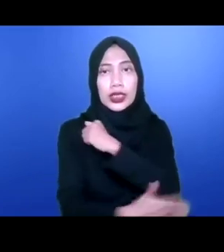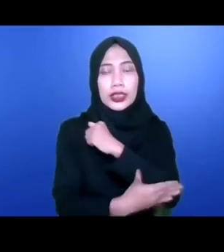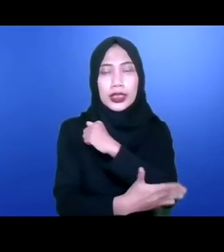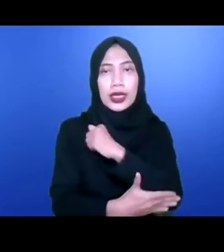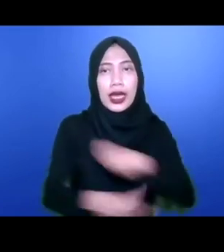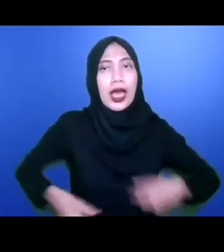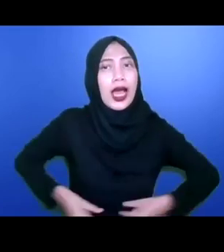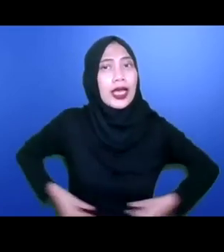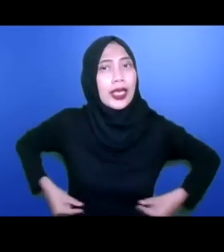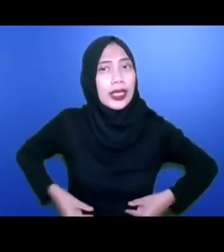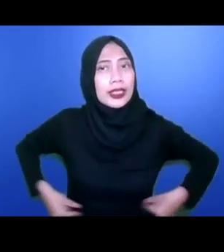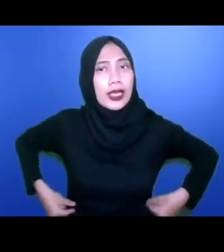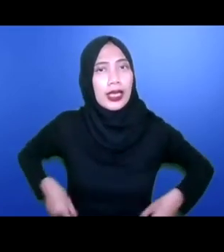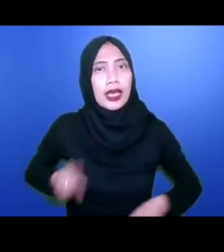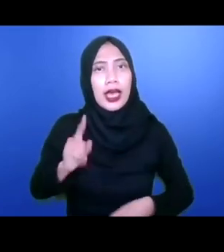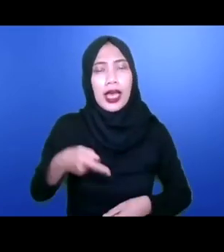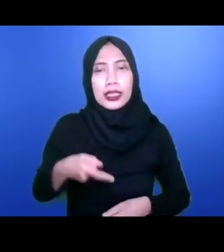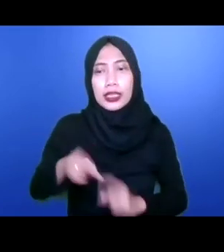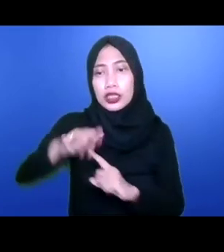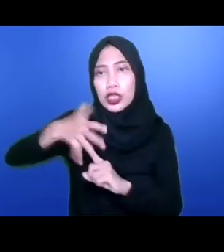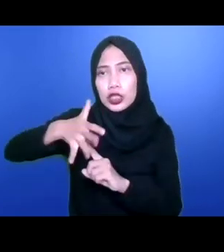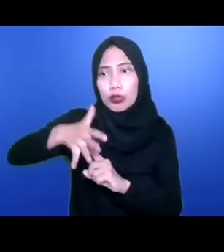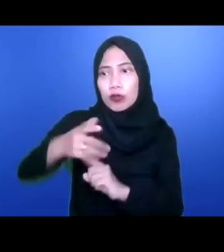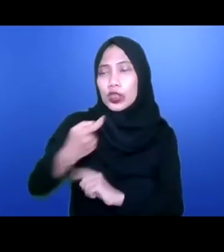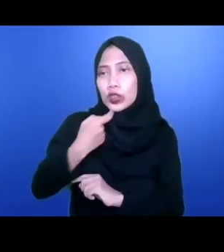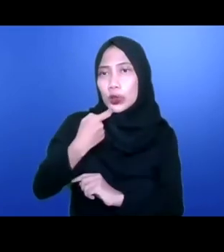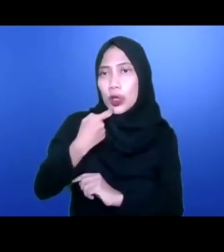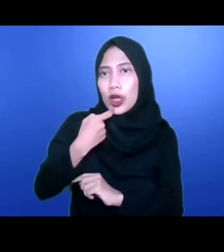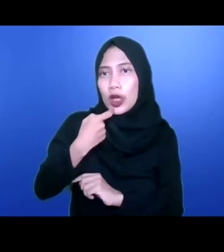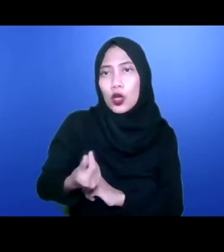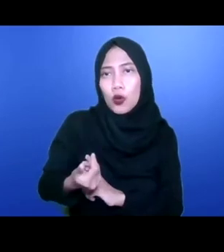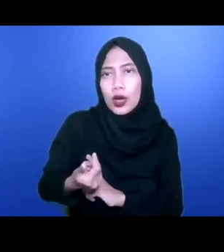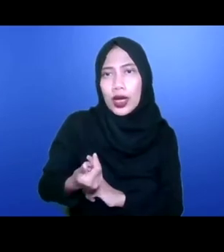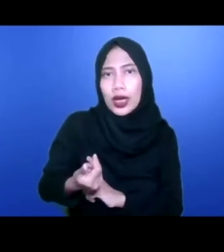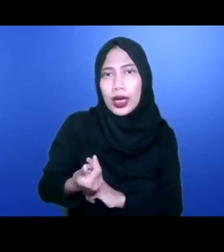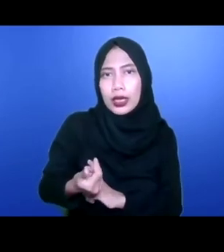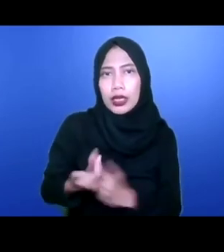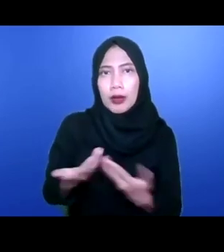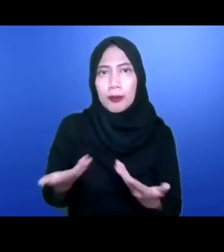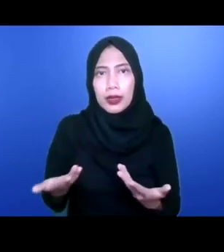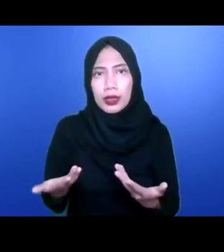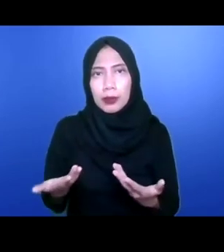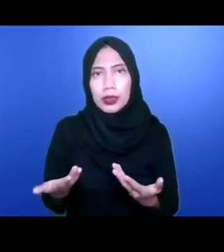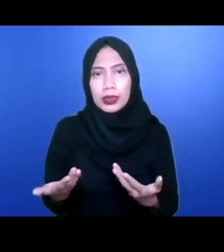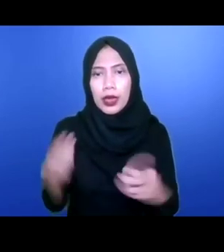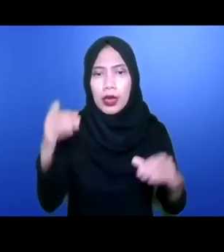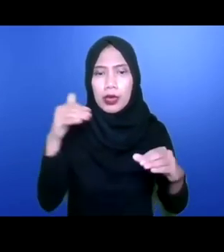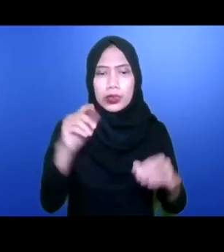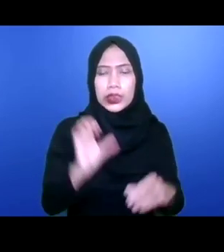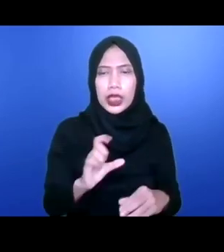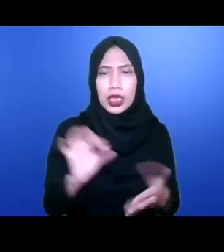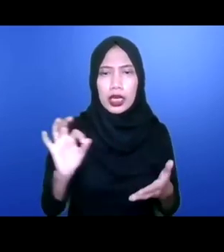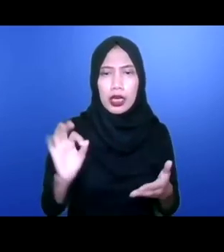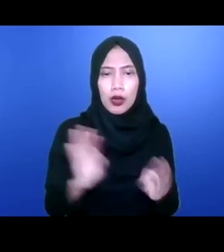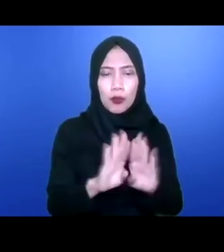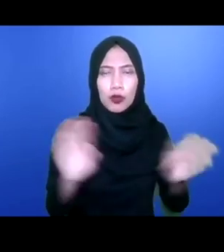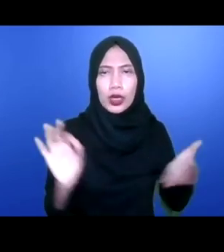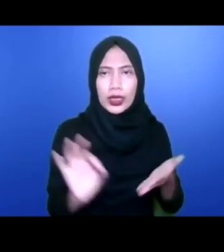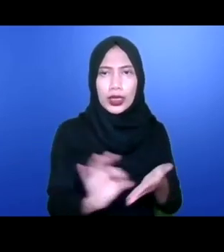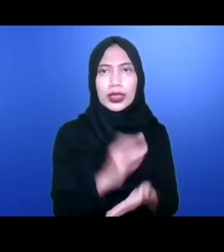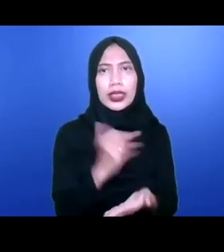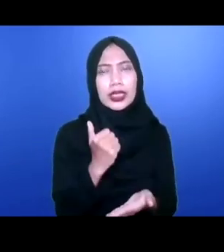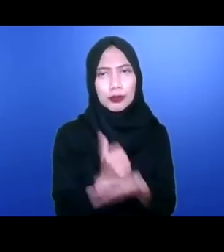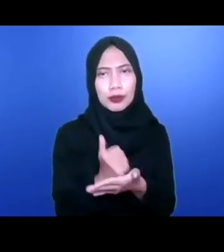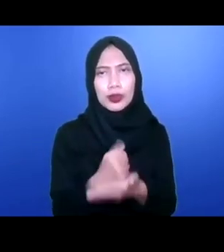ada drama seri di TV yang ngomong keuangan tentang bagaimana masuk bank Mafat menggunakan rekening, itu kita lakukan. Nah, contoh